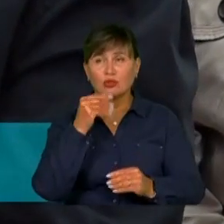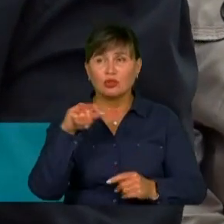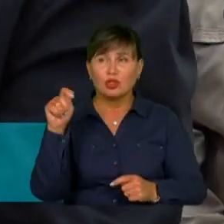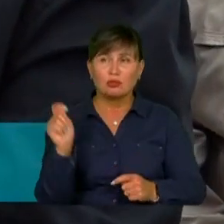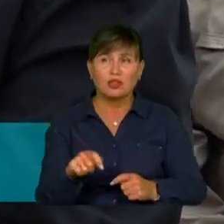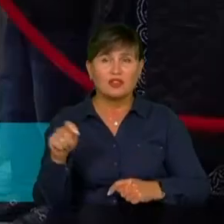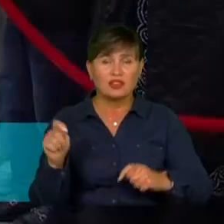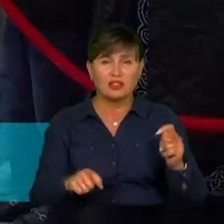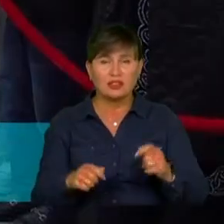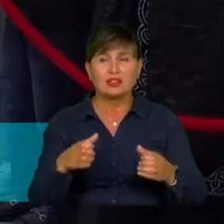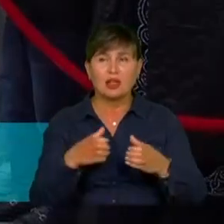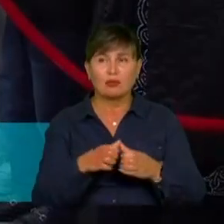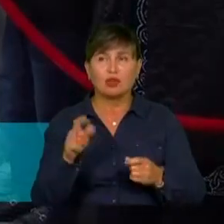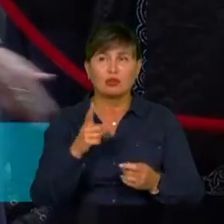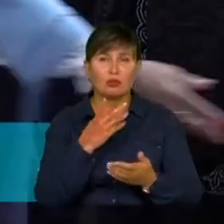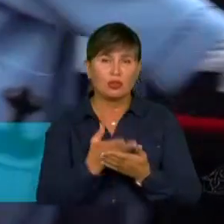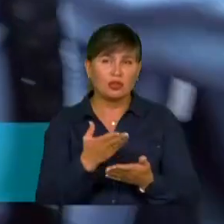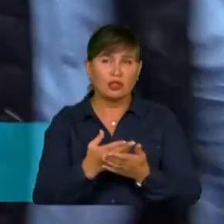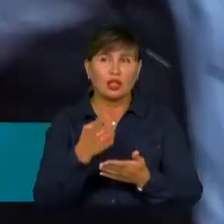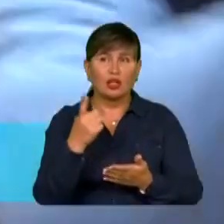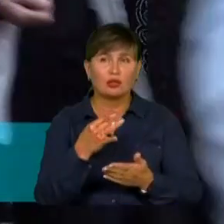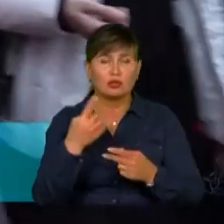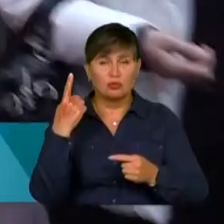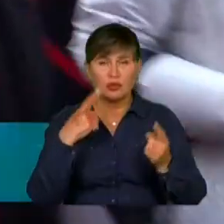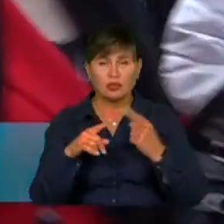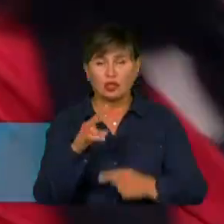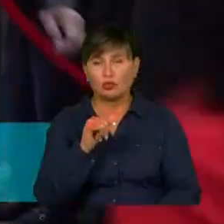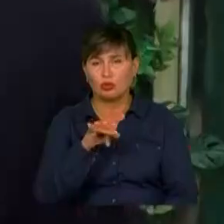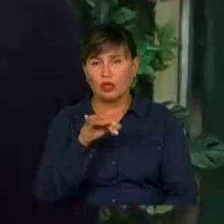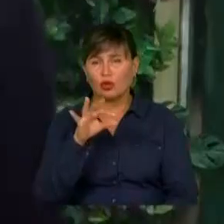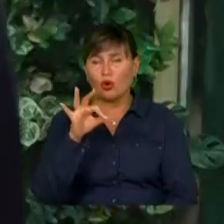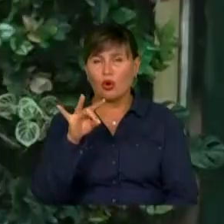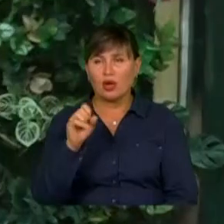на фестиваль с командой, чтобы представить одну из постановок Нурлана Уразалина.